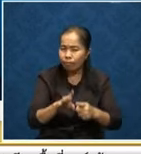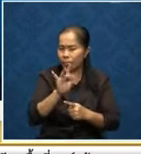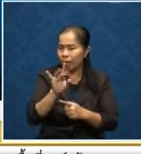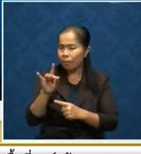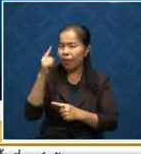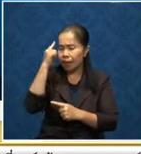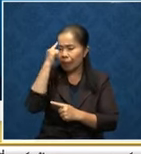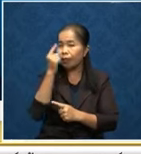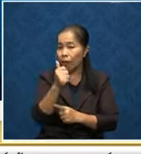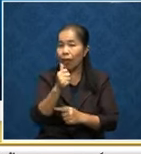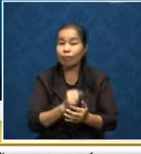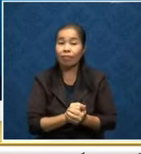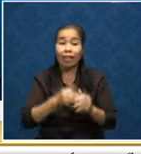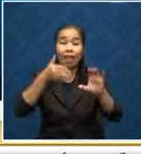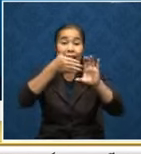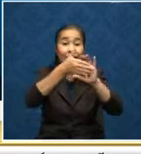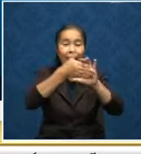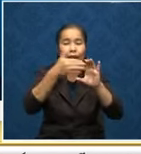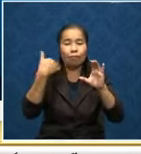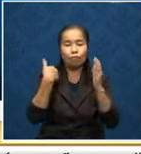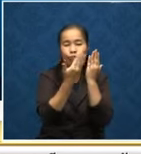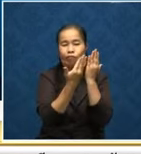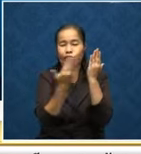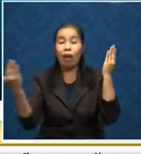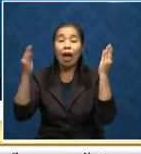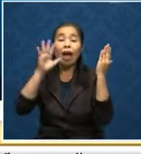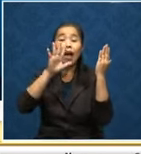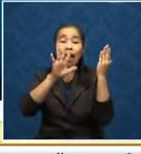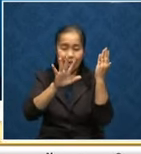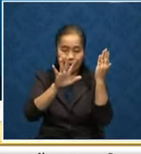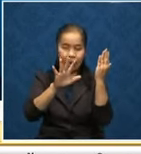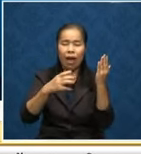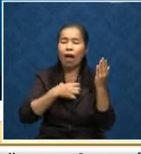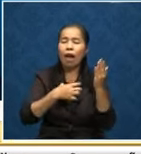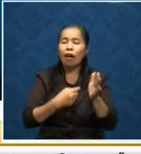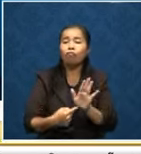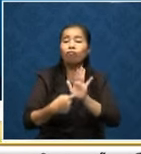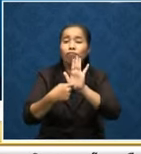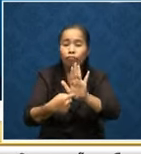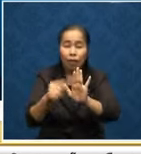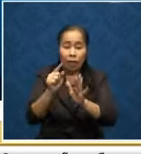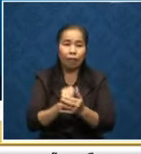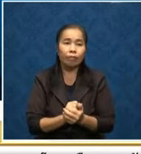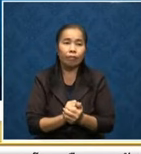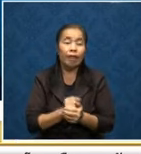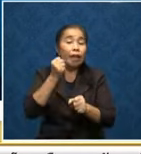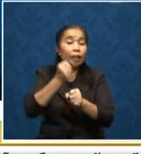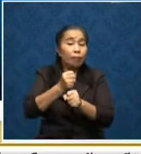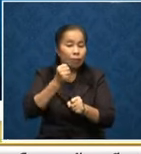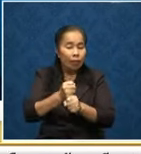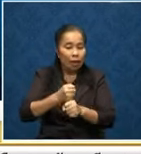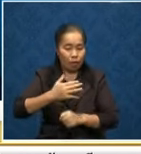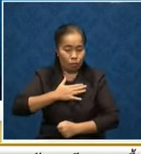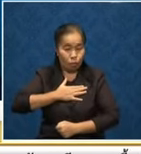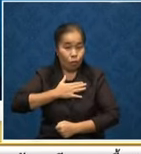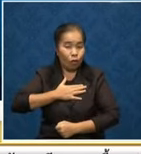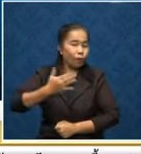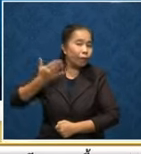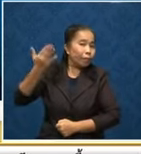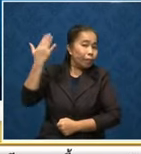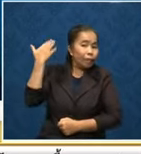านครับสไลด์5หน้าวันนี้ที่ผมเตรียมมาอยากจะนำเสนอผ่านท่านประธานไปยังเพื่อนสมาชิกทุกท่านก็คือผลงานของรัฐสภาเราในชุดที่ผ่าน